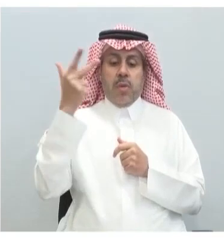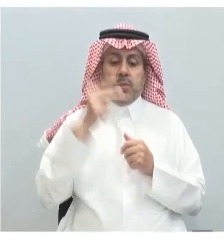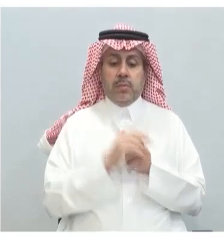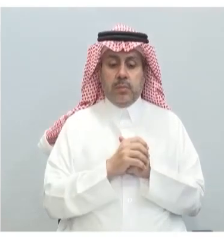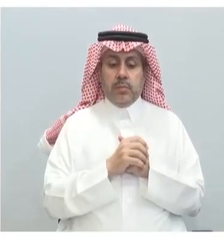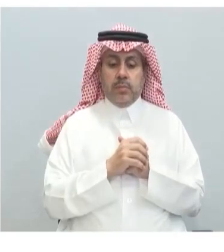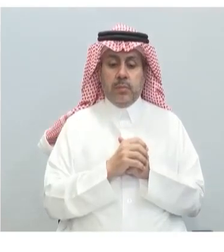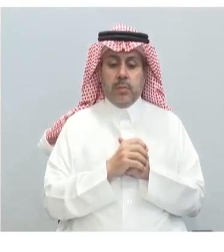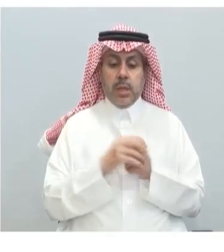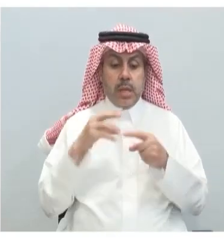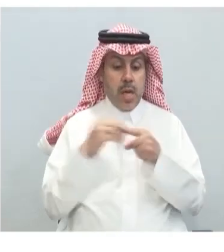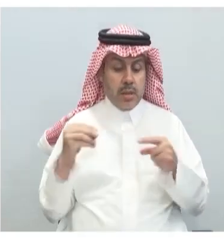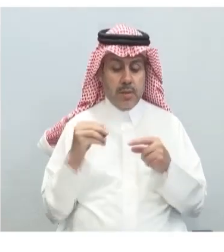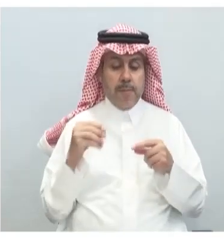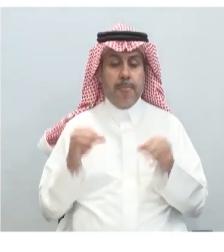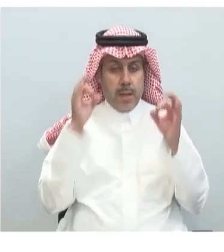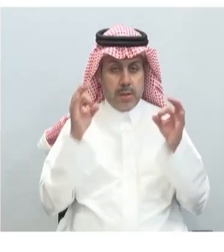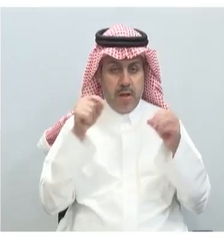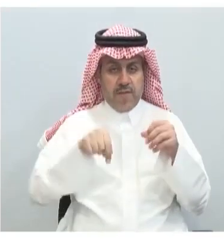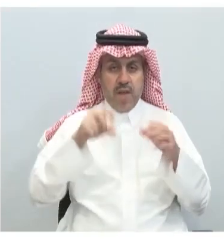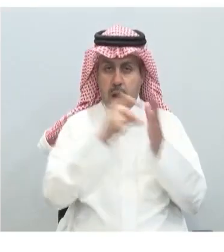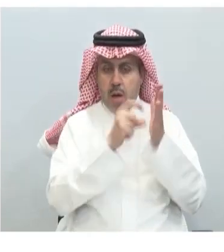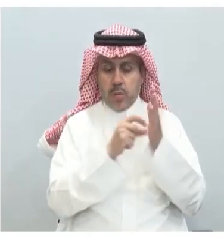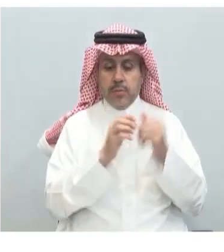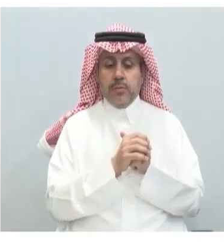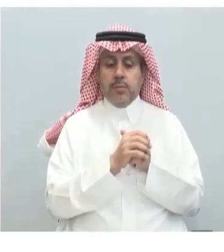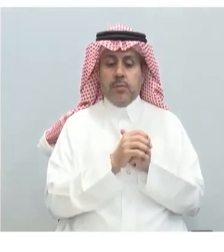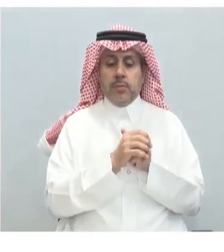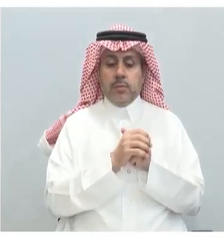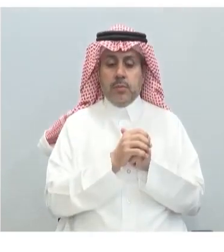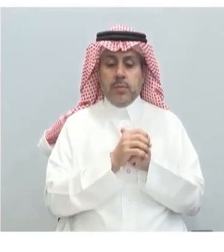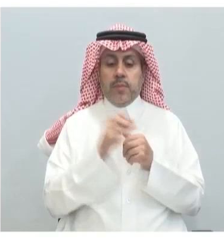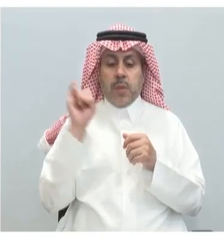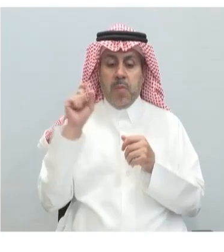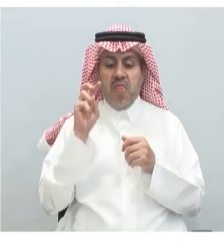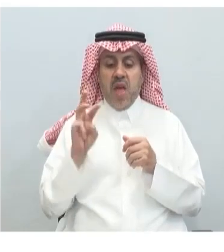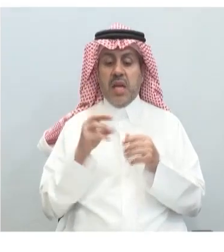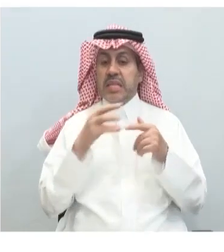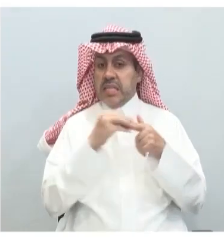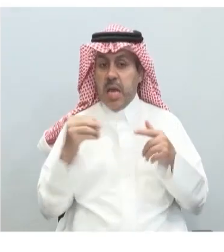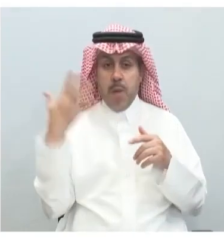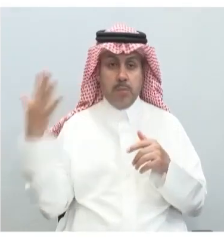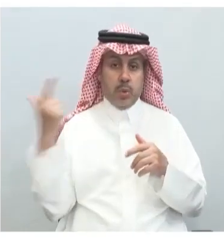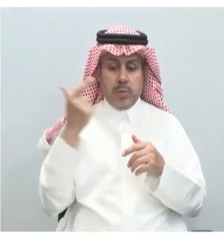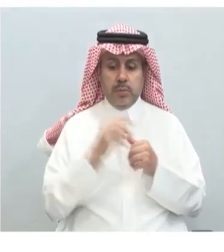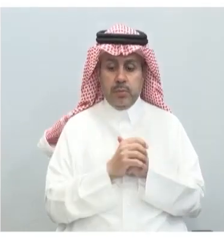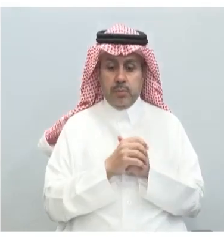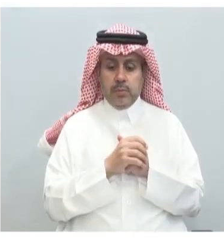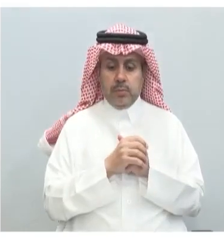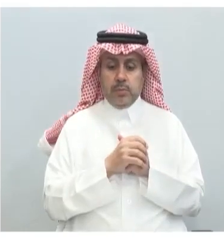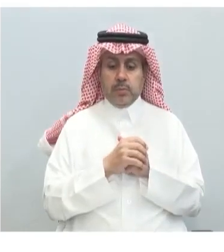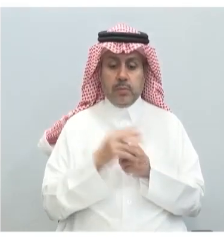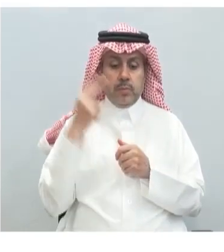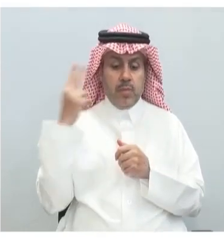286 هنا ناقص اساسيه اساسا في القانون بالنسبه للميثان - 75 هنا